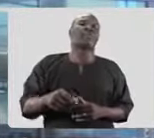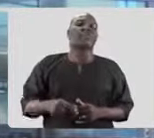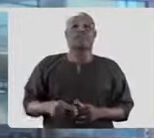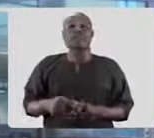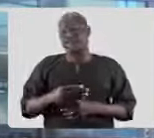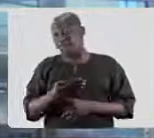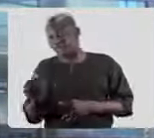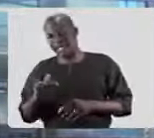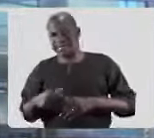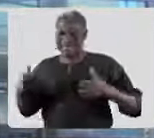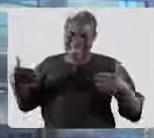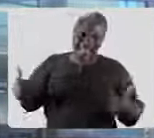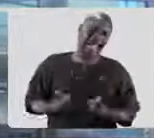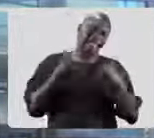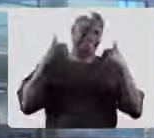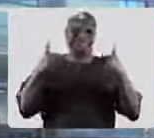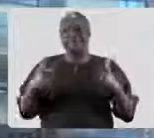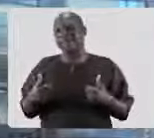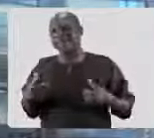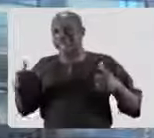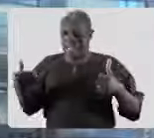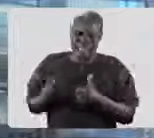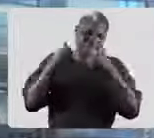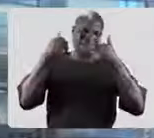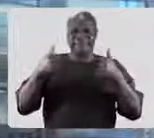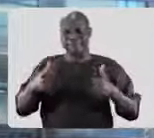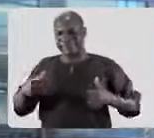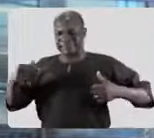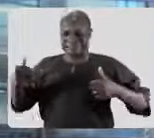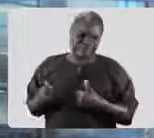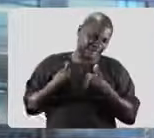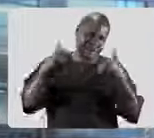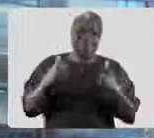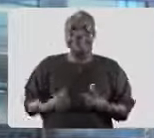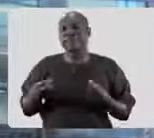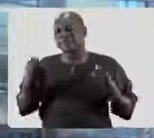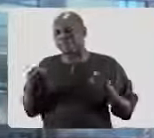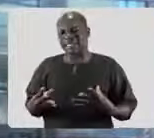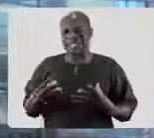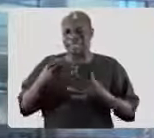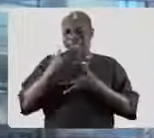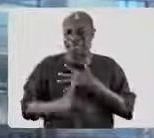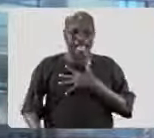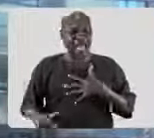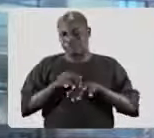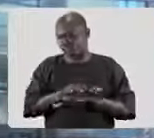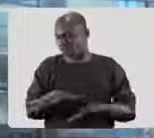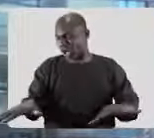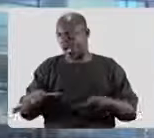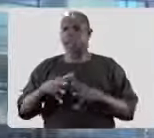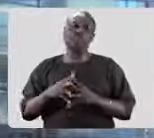na nsan accidents a esisie e wo akwanso ani moja bebrebe a ehwie guo